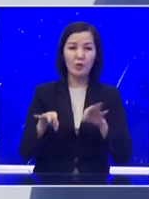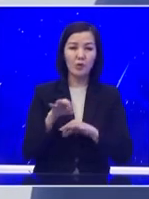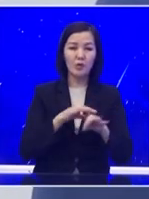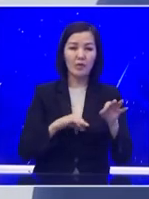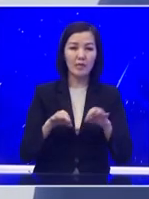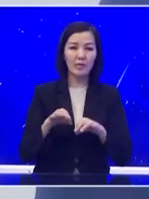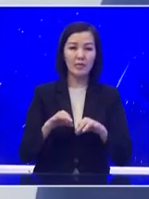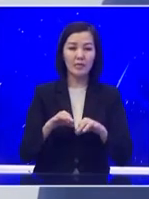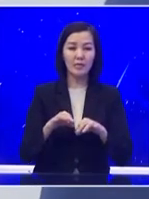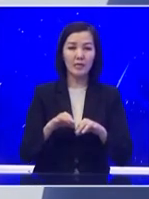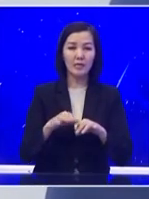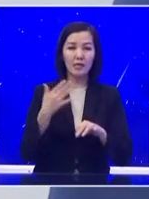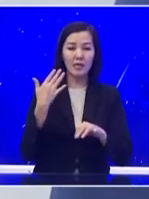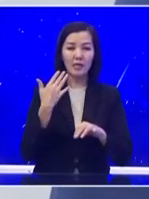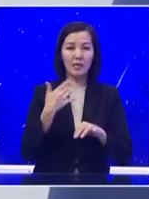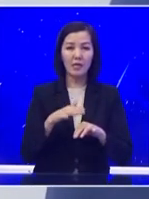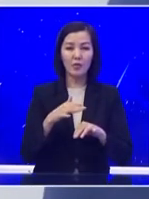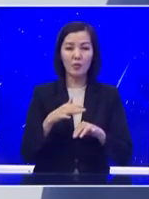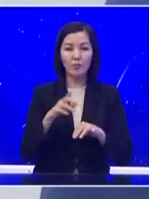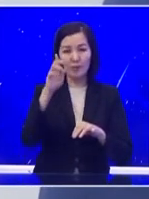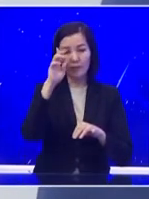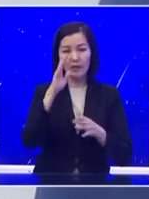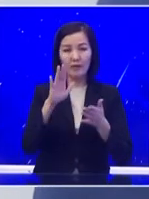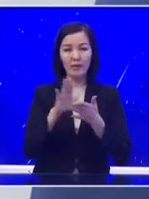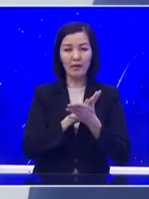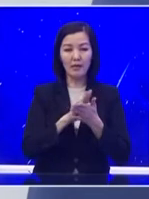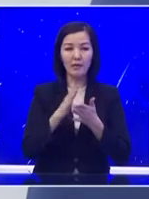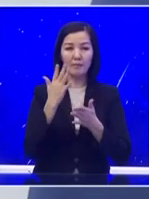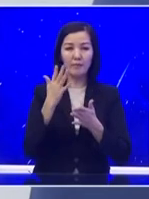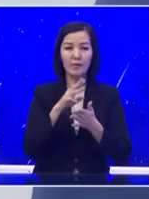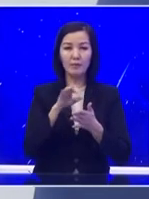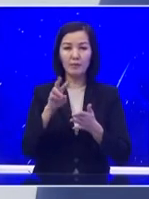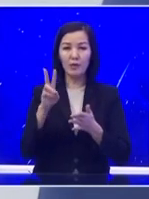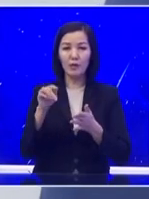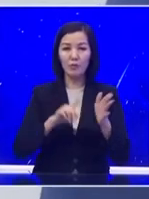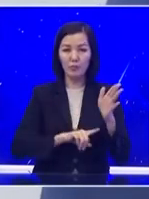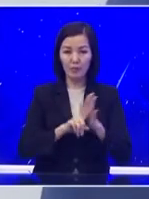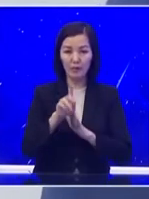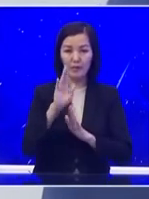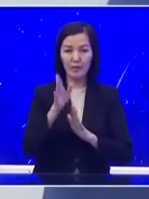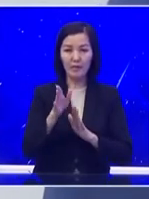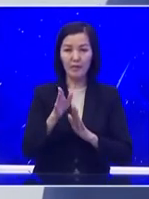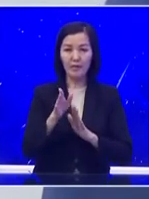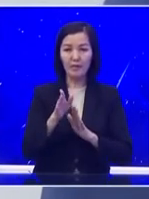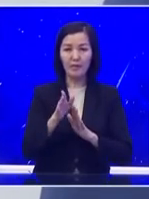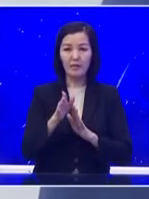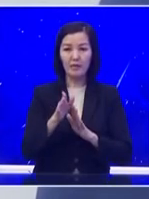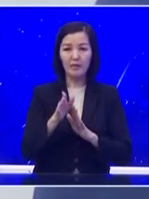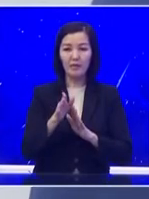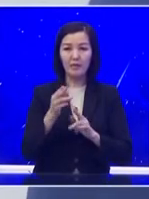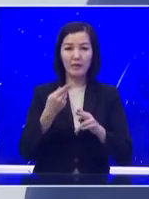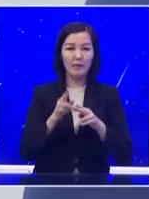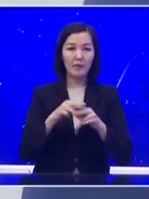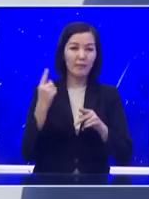жол картасы бойынша мемлекеттік гранттар 5 миллионға дейін жақын арадалар басталады. Бірінші, енді ең бірінші